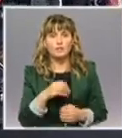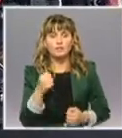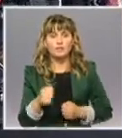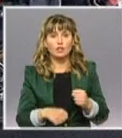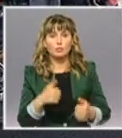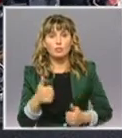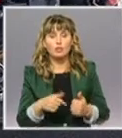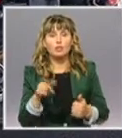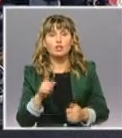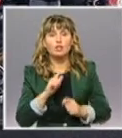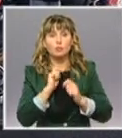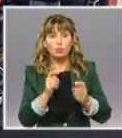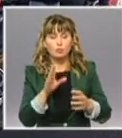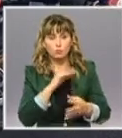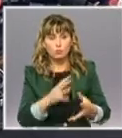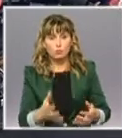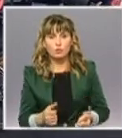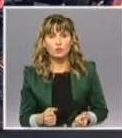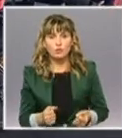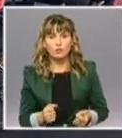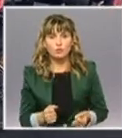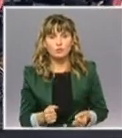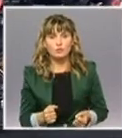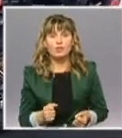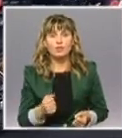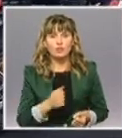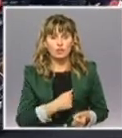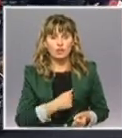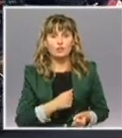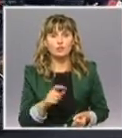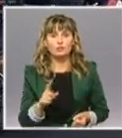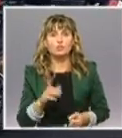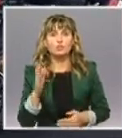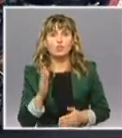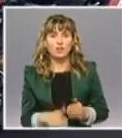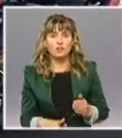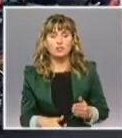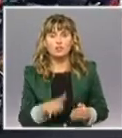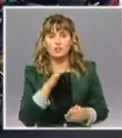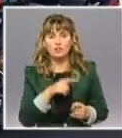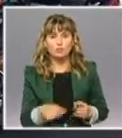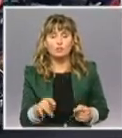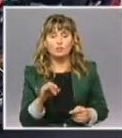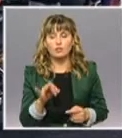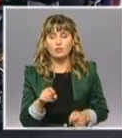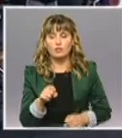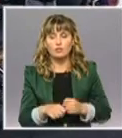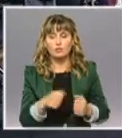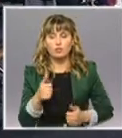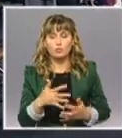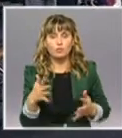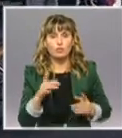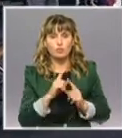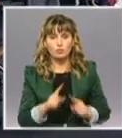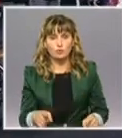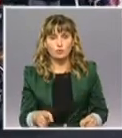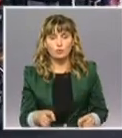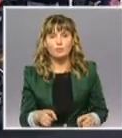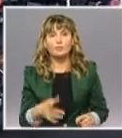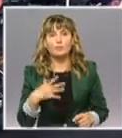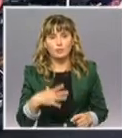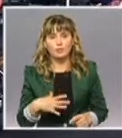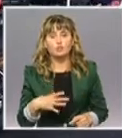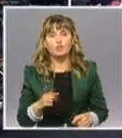велопробегах, даже призы успел получить. Жалко, что заканчивается сезон и велопробегов больше не будет.